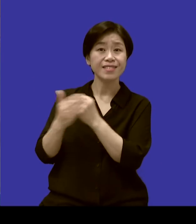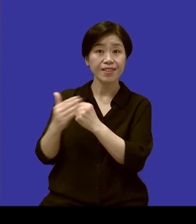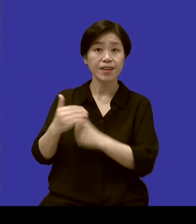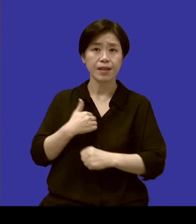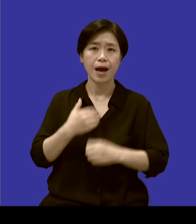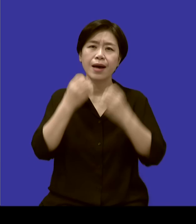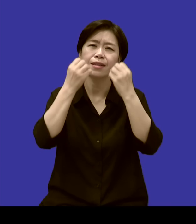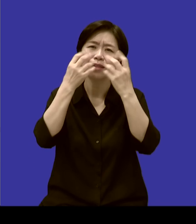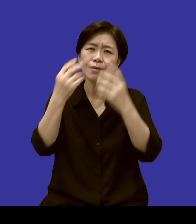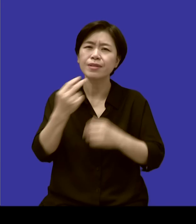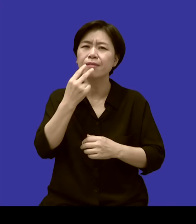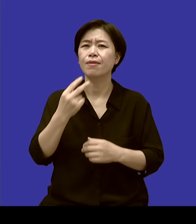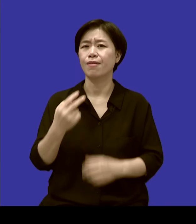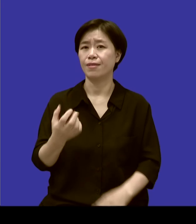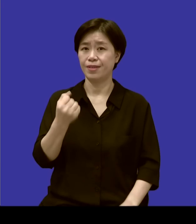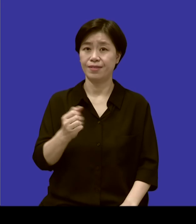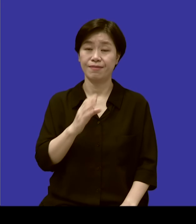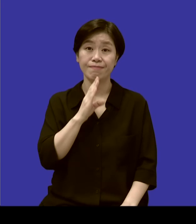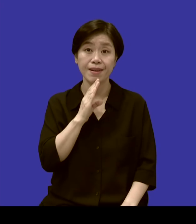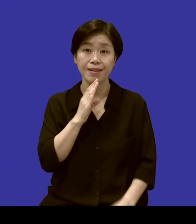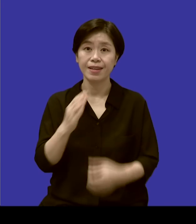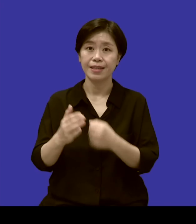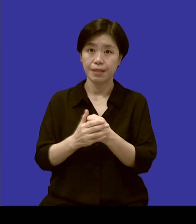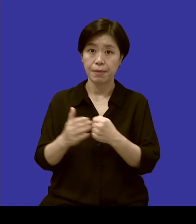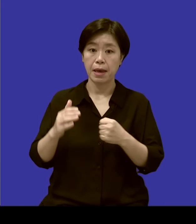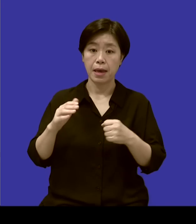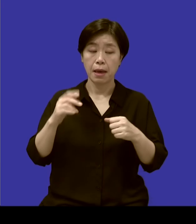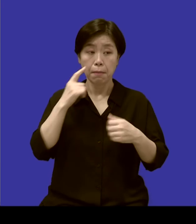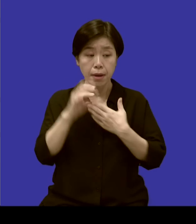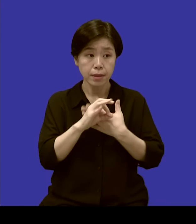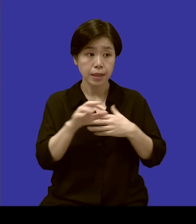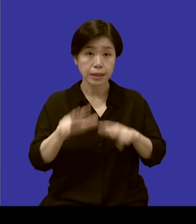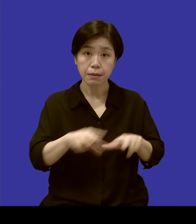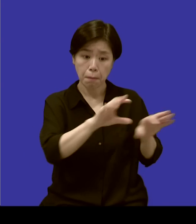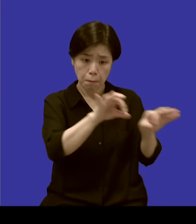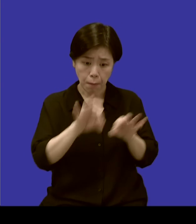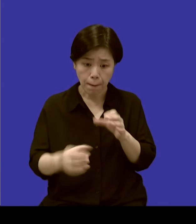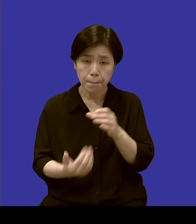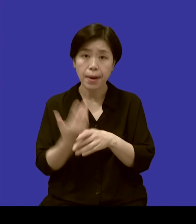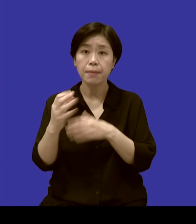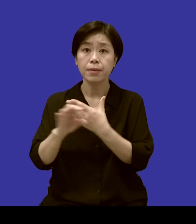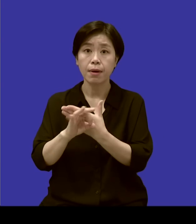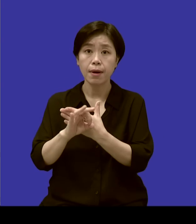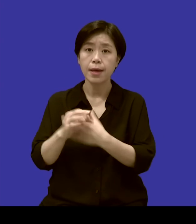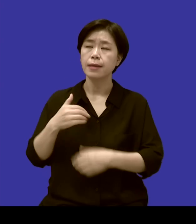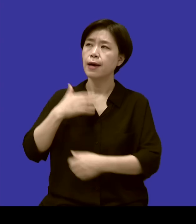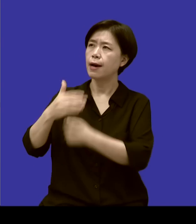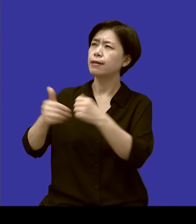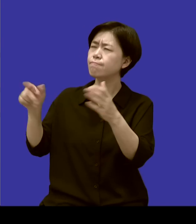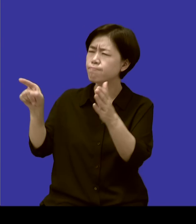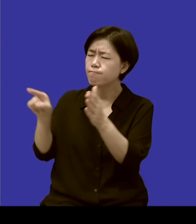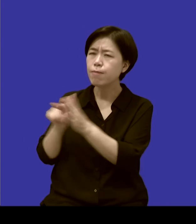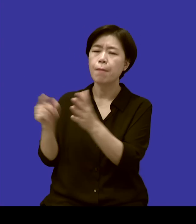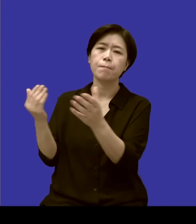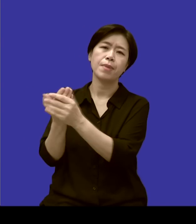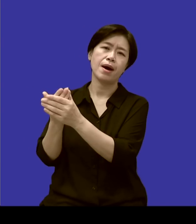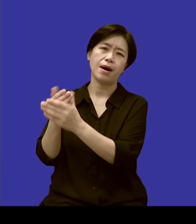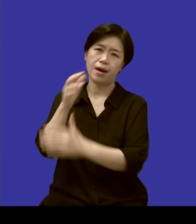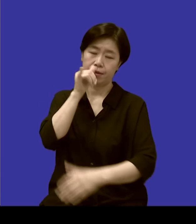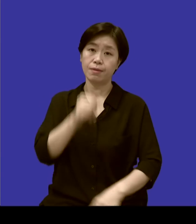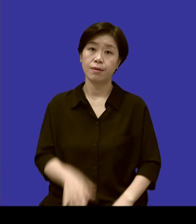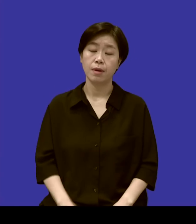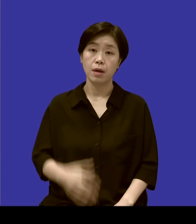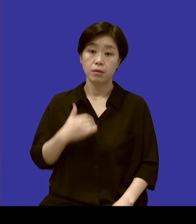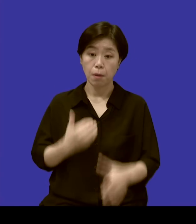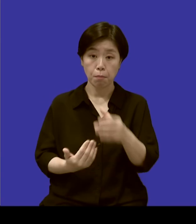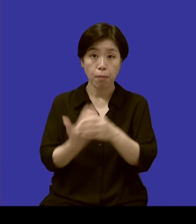삶이잖아요. 그러니까는 하나님 온전히 신뢰하는 그런 믿음의 삶에서 내 삶에 일어나는 모든 것들은 하나님의 계획과